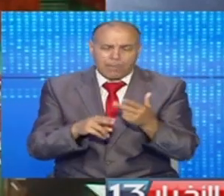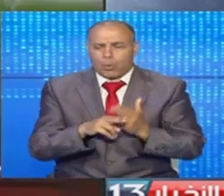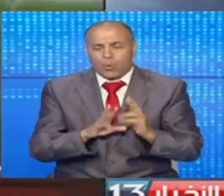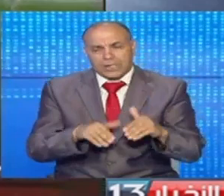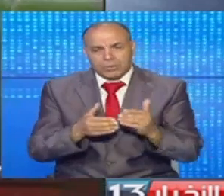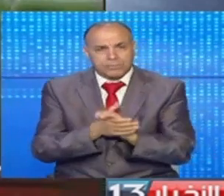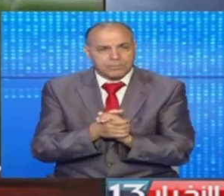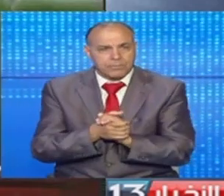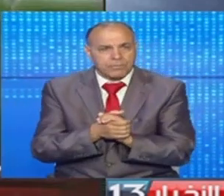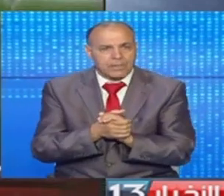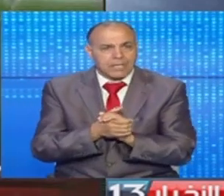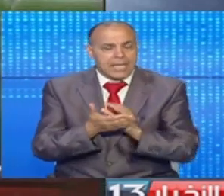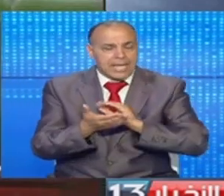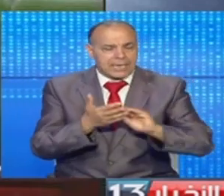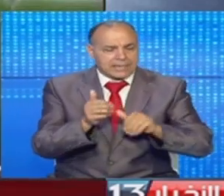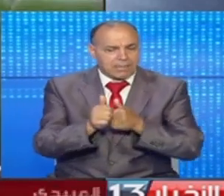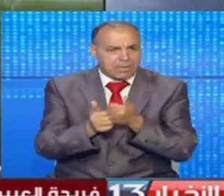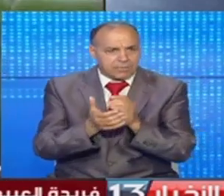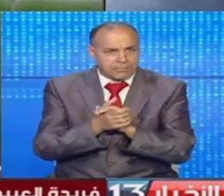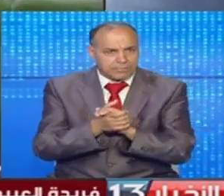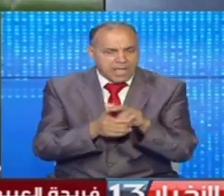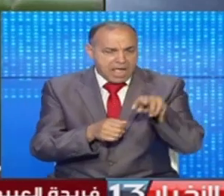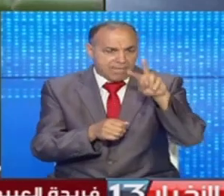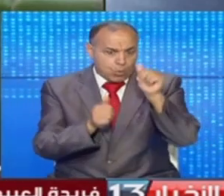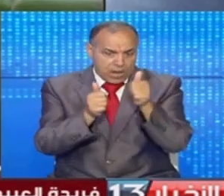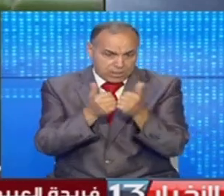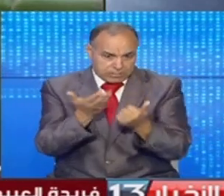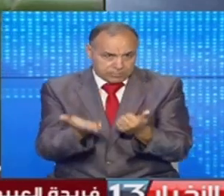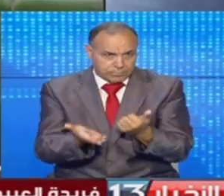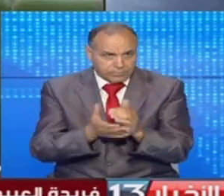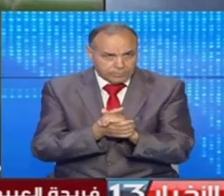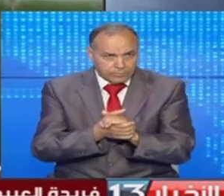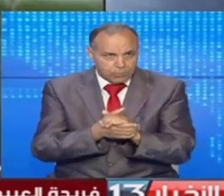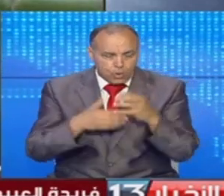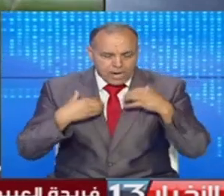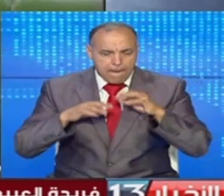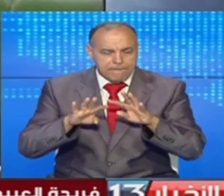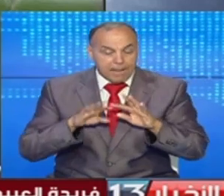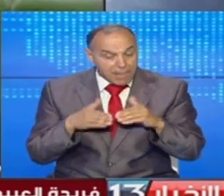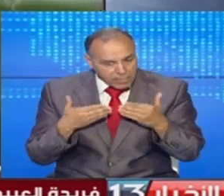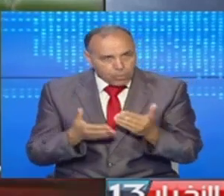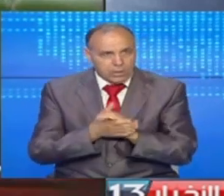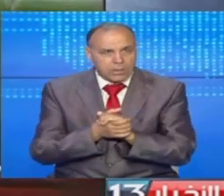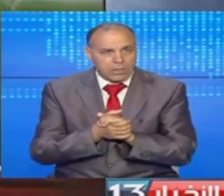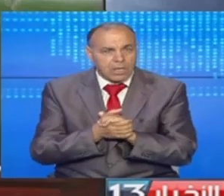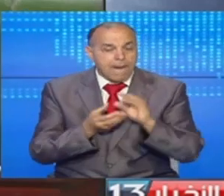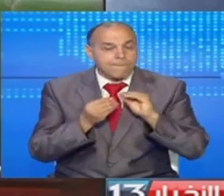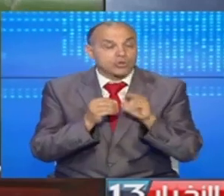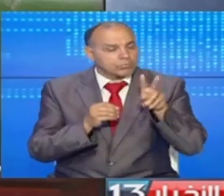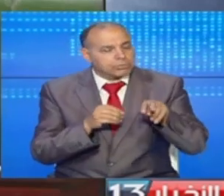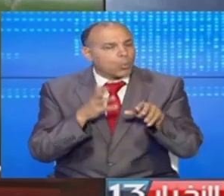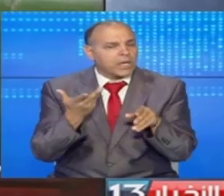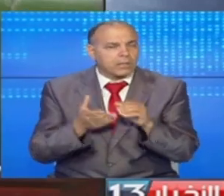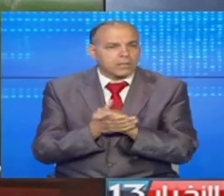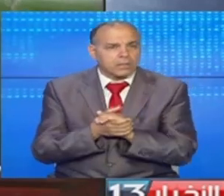عقود. زلة تبعين إداري من 2011 وأنا نائبة في البرلمان، وكان عندنا مشكل حقيقي